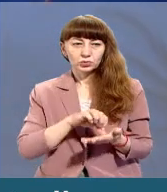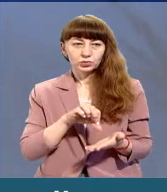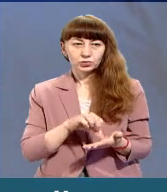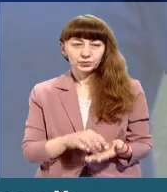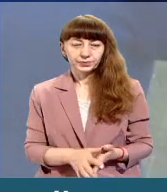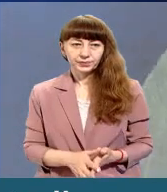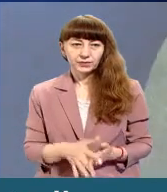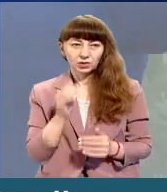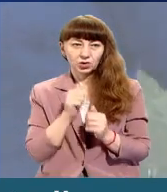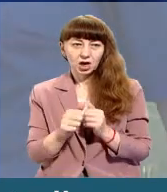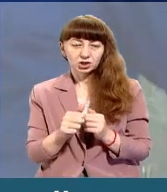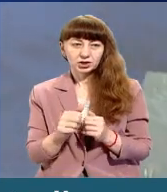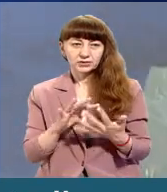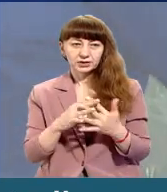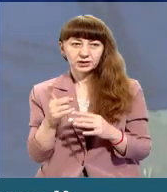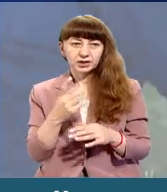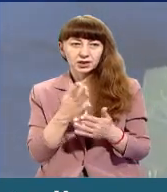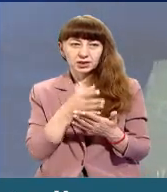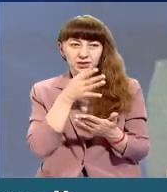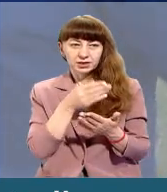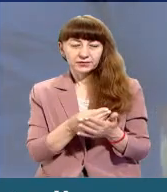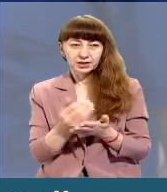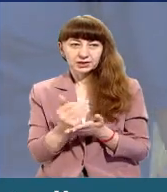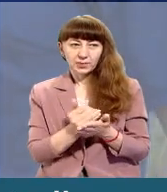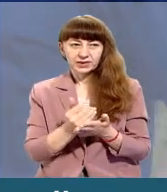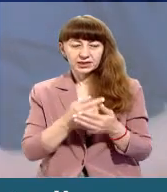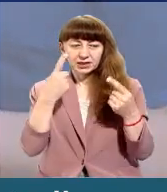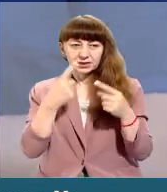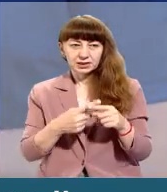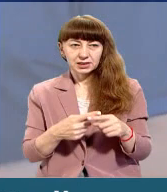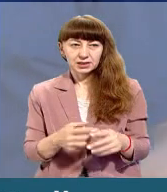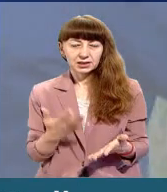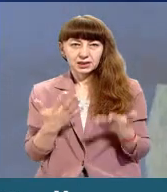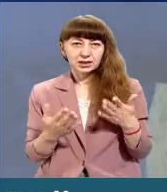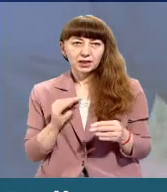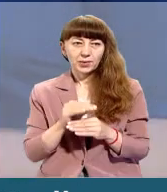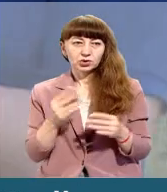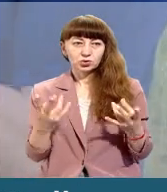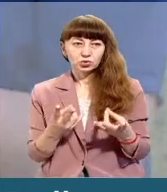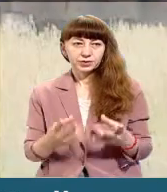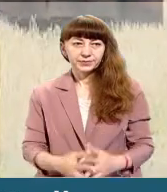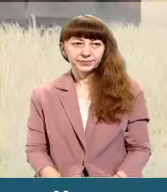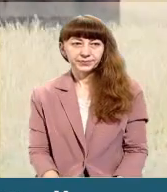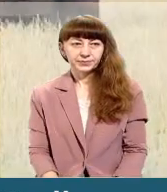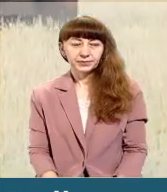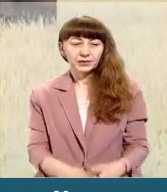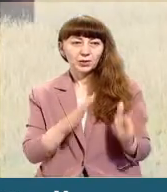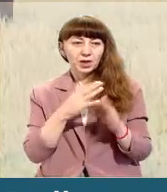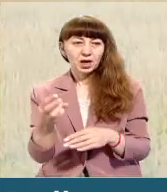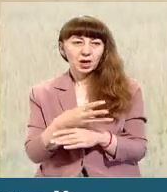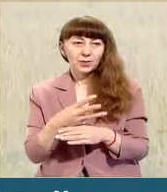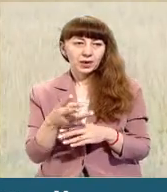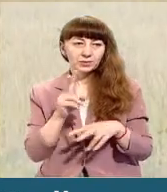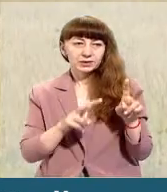имеется у каждого подрядчика, вот у них, у поставщиков услуг, резервная техника еще есть. Если дополнительно потребуется, они нам еще поставят. В процессе